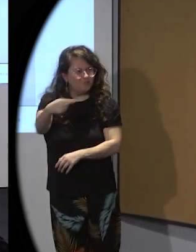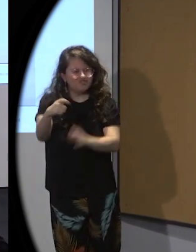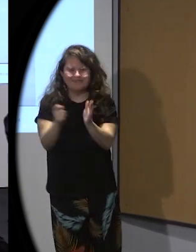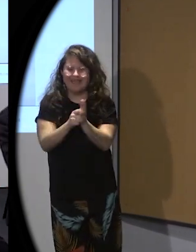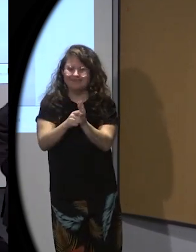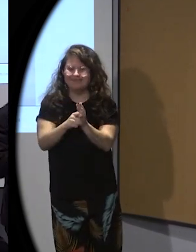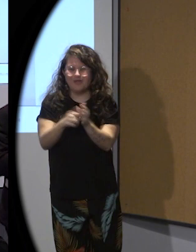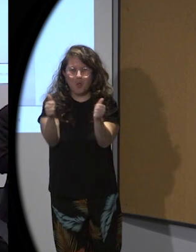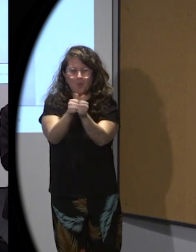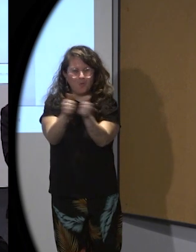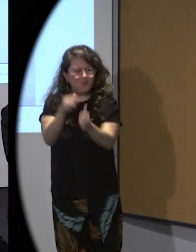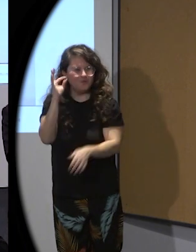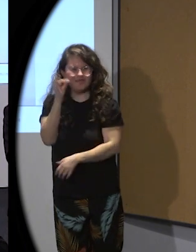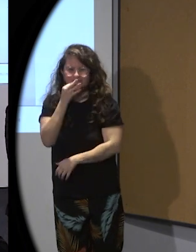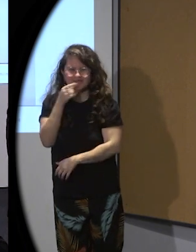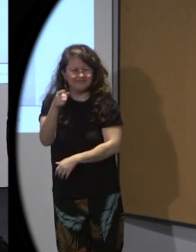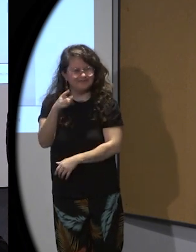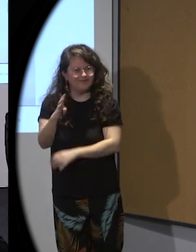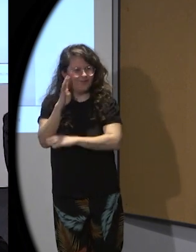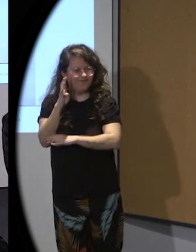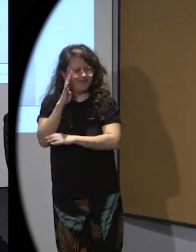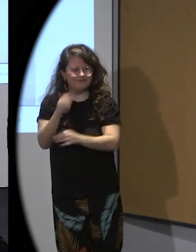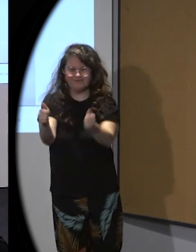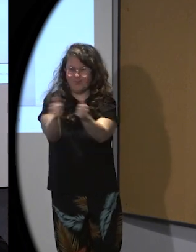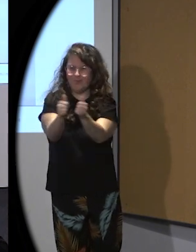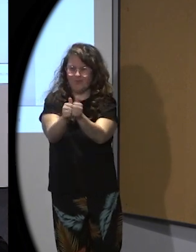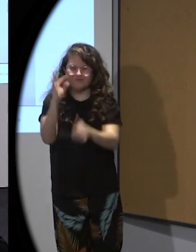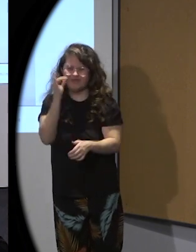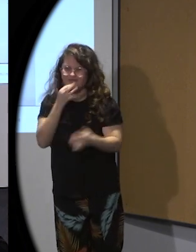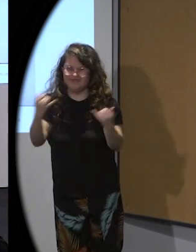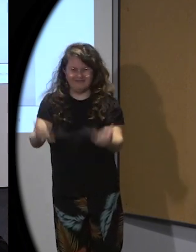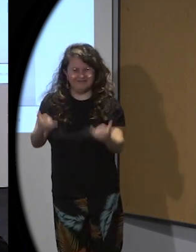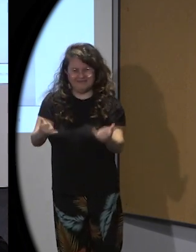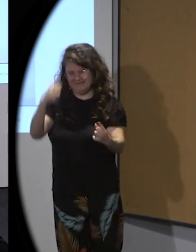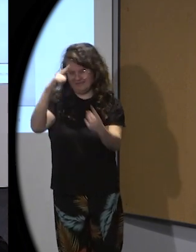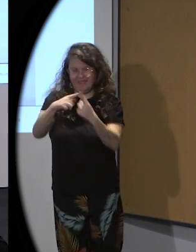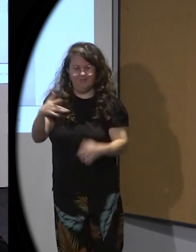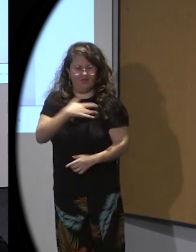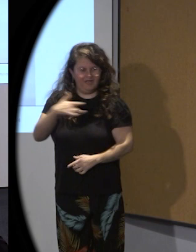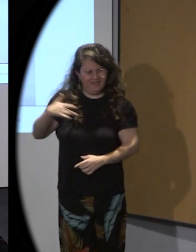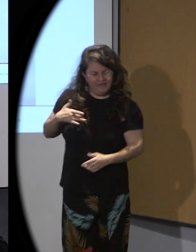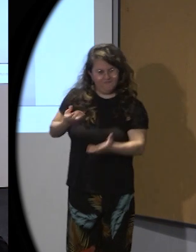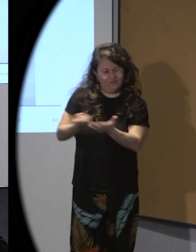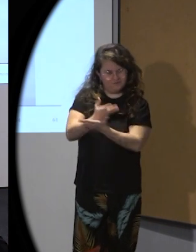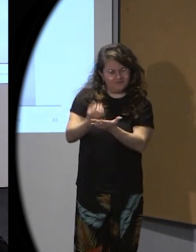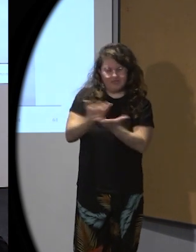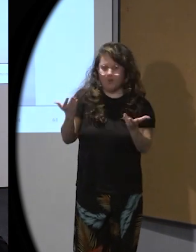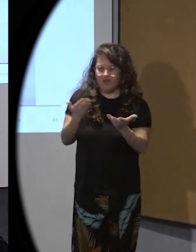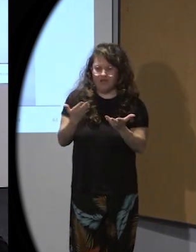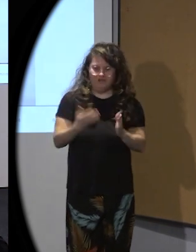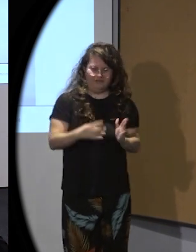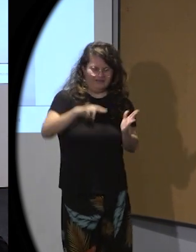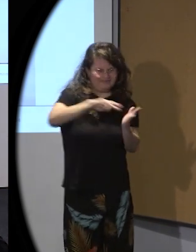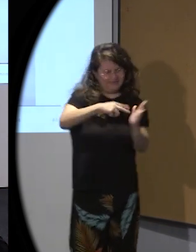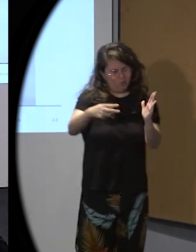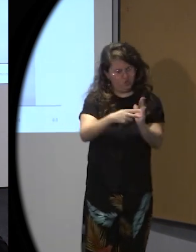avril. Le prochain rendez-vous, c'est le 11 avril, ici, pour l'Info Santé. Les technologies pour se remettre debout.